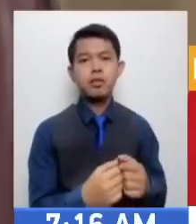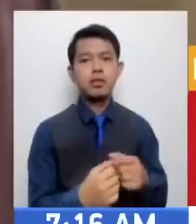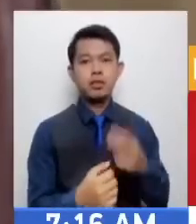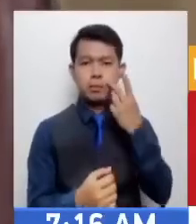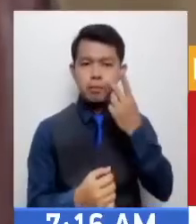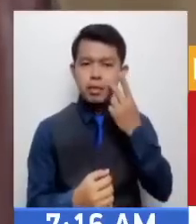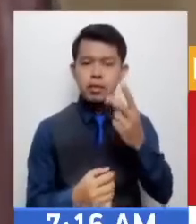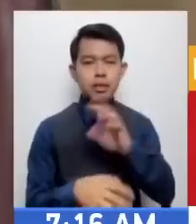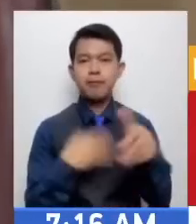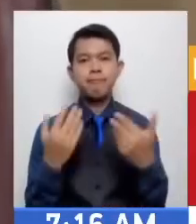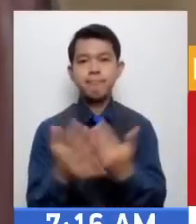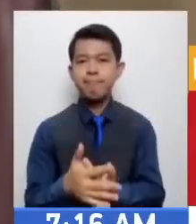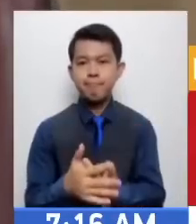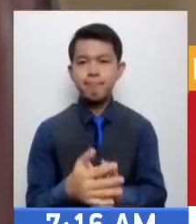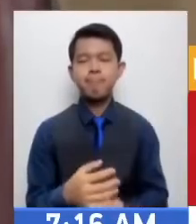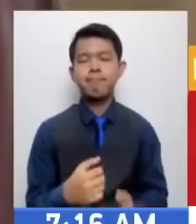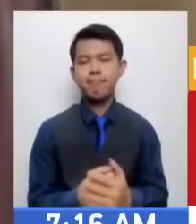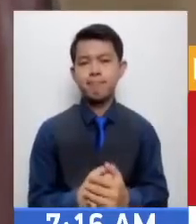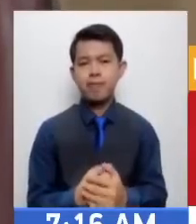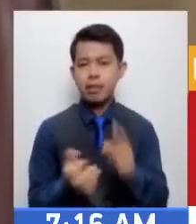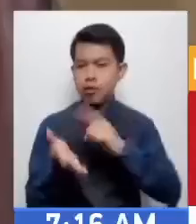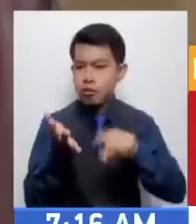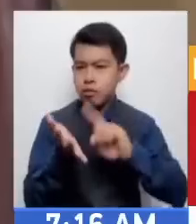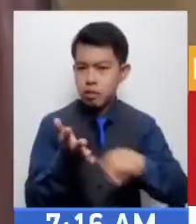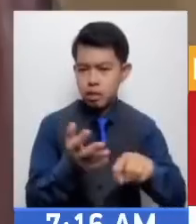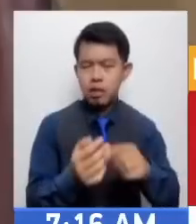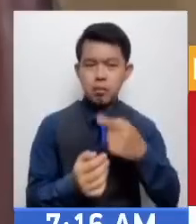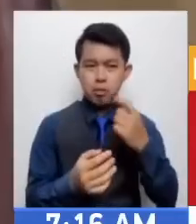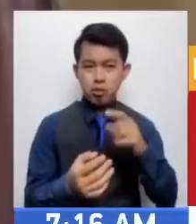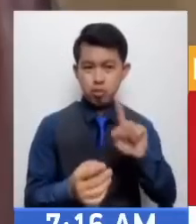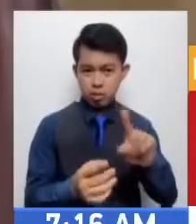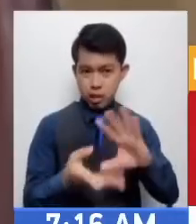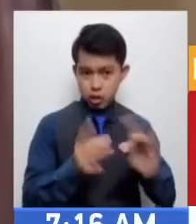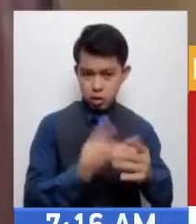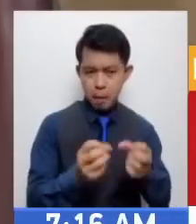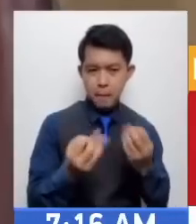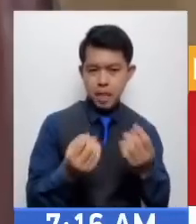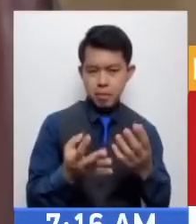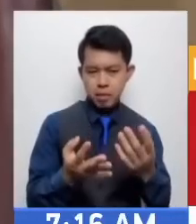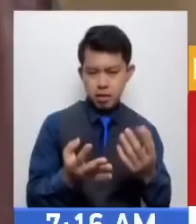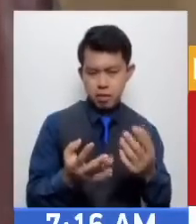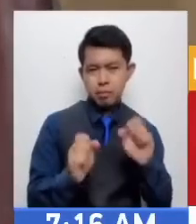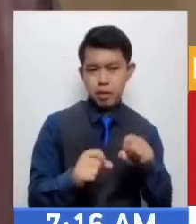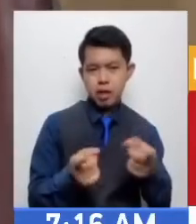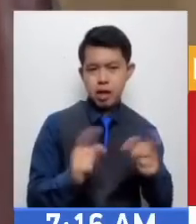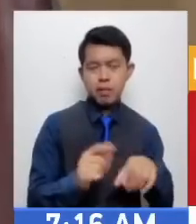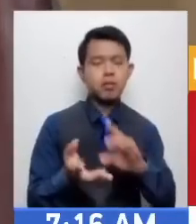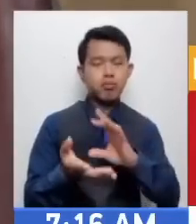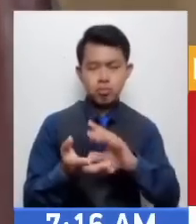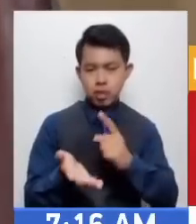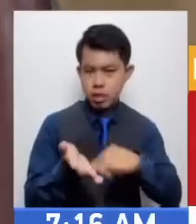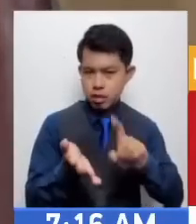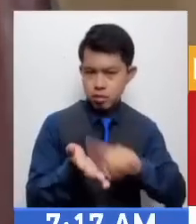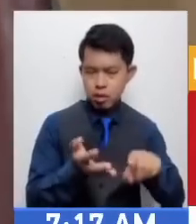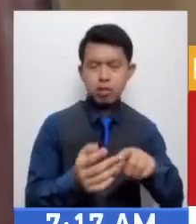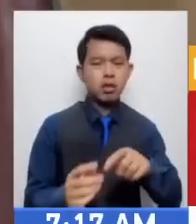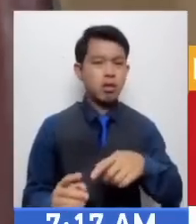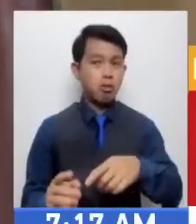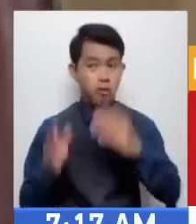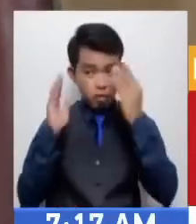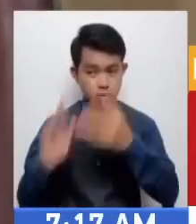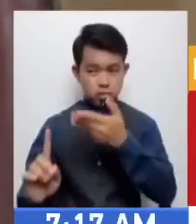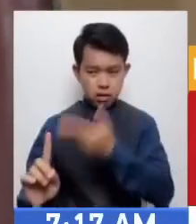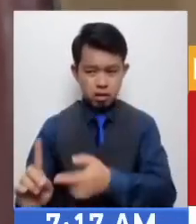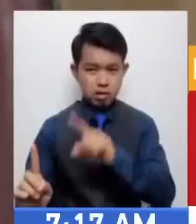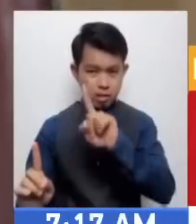Marami pong anggulo ang isang storya, hindi lamang isa. So wag po tayong ma-fixate sa isang tao lamang. Opo. At let us follow all